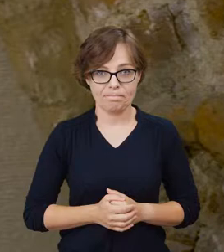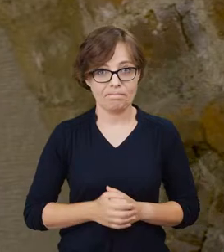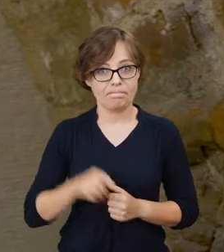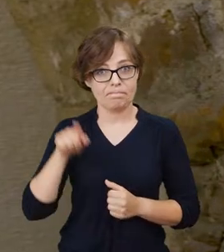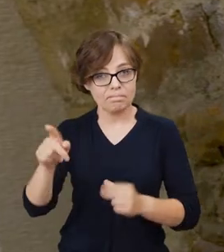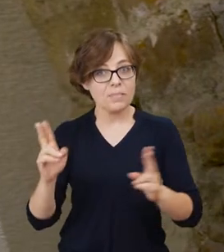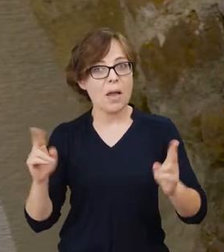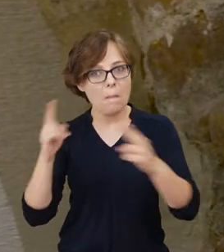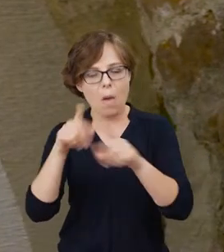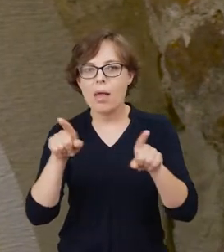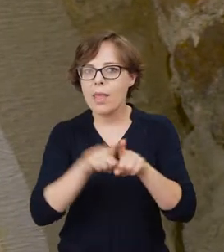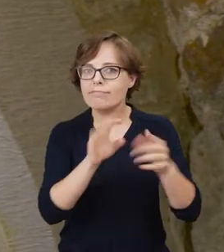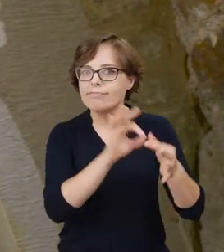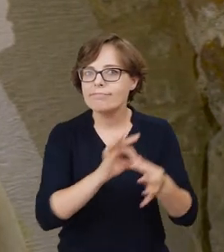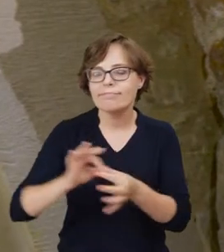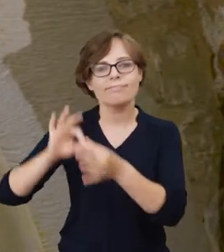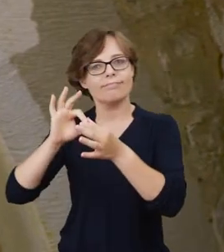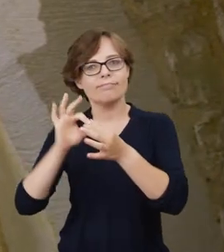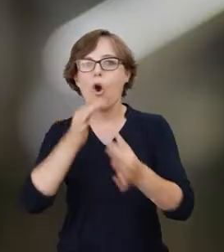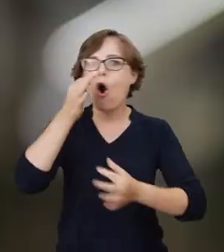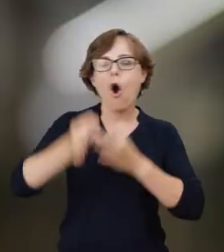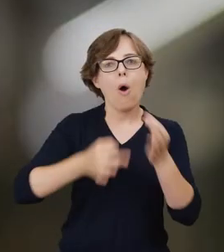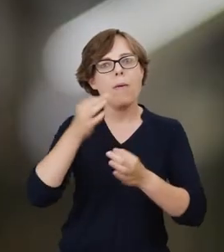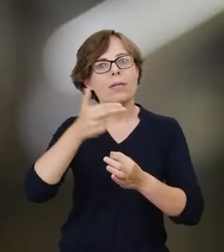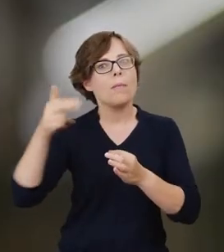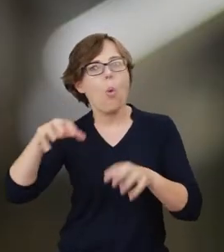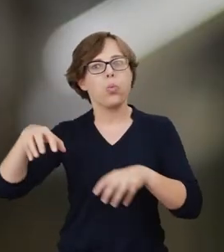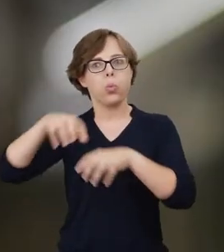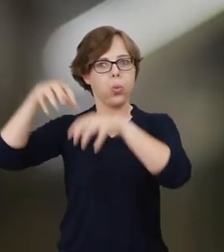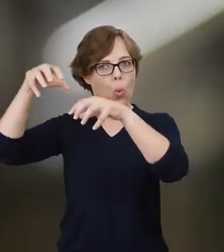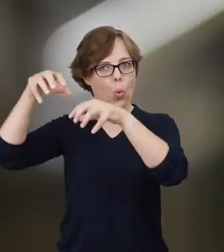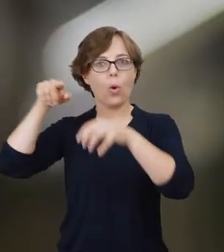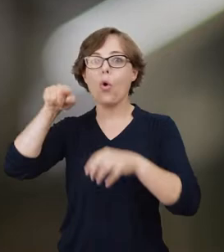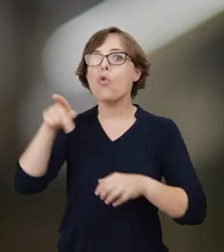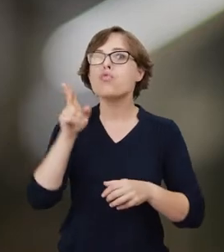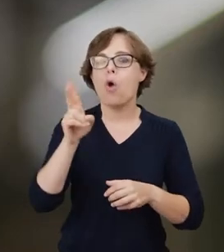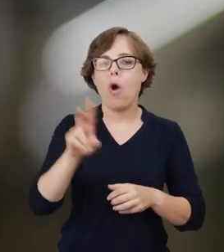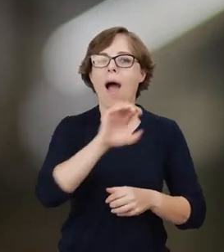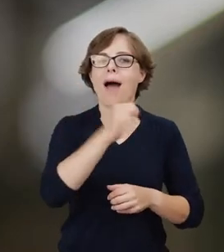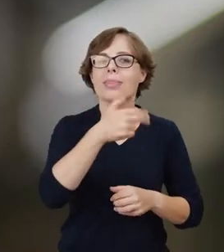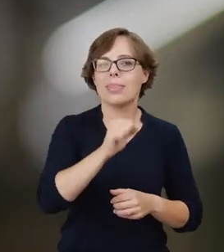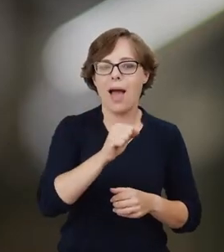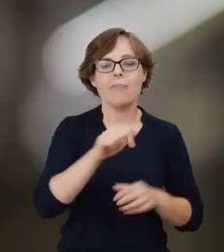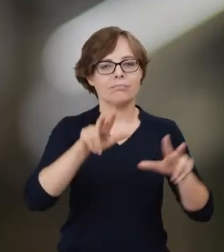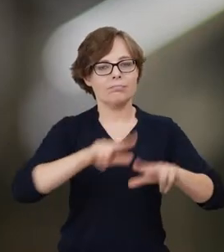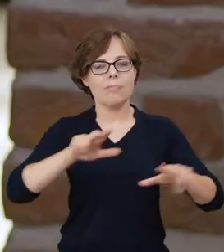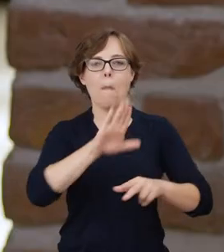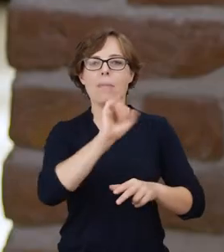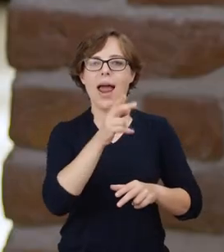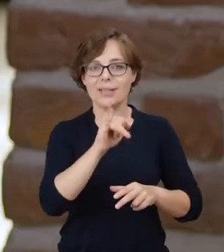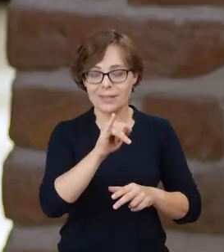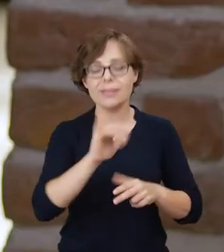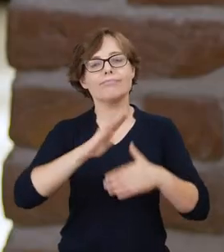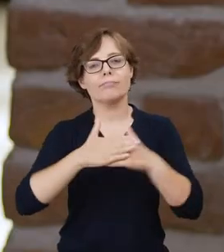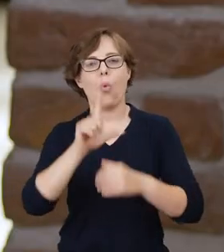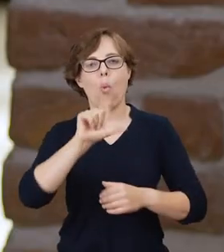się w stertę liści. Z Krzysztoforami związana jest także opowieść o pewnym duchu.